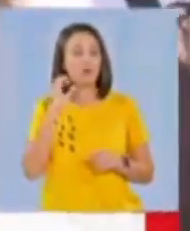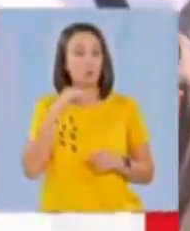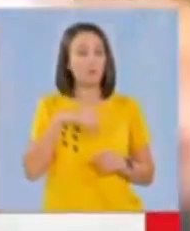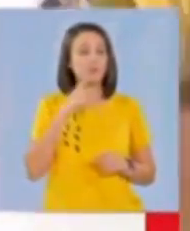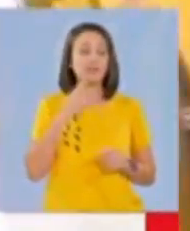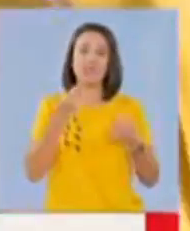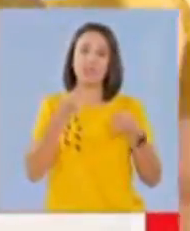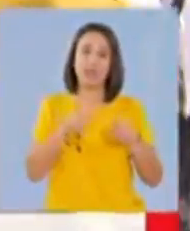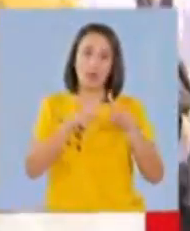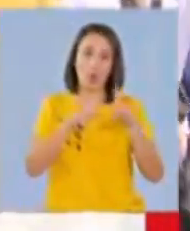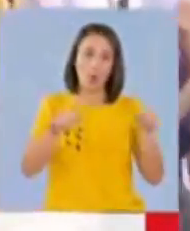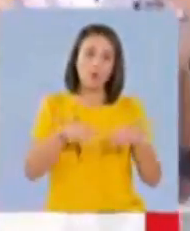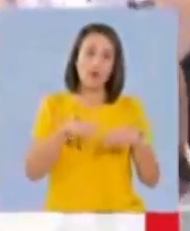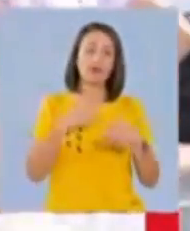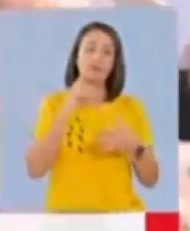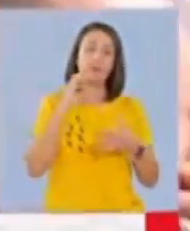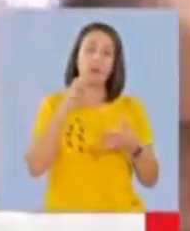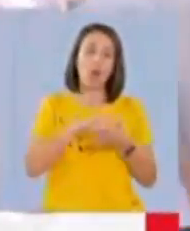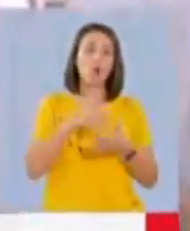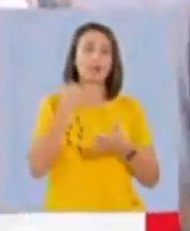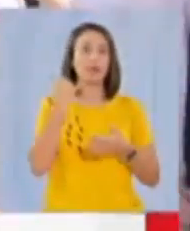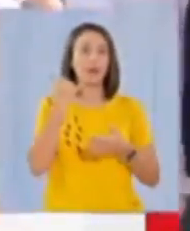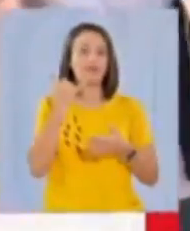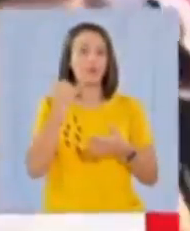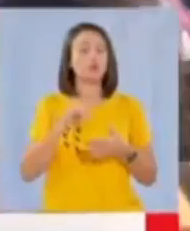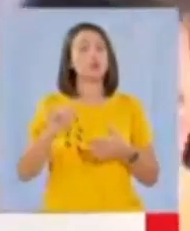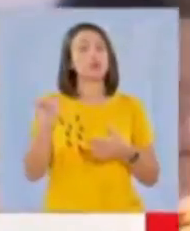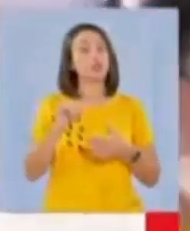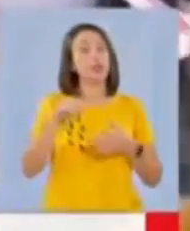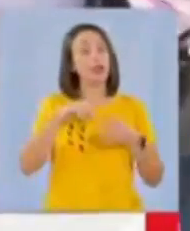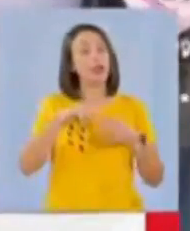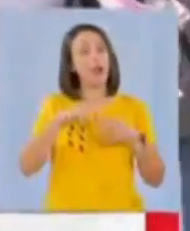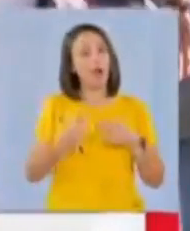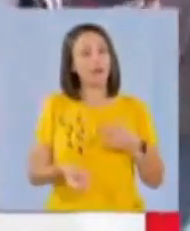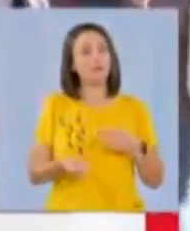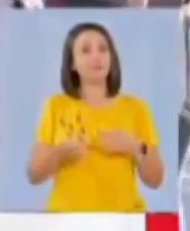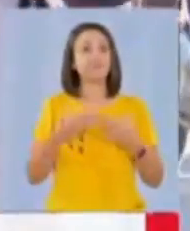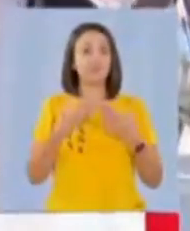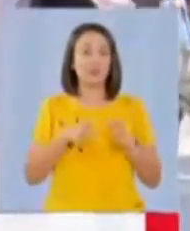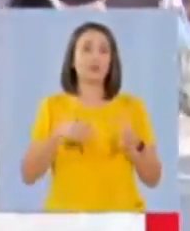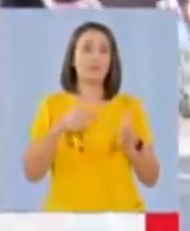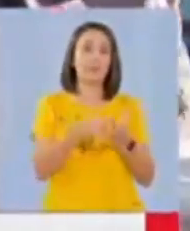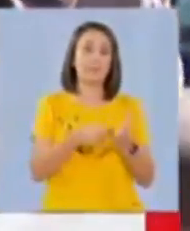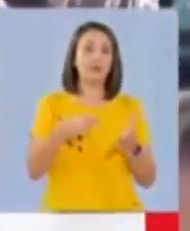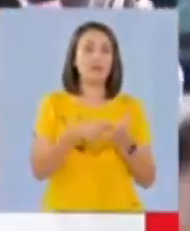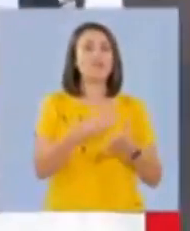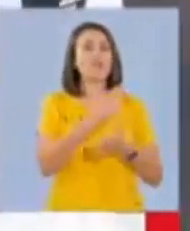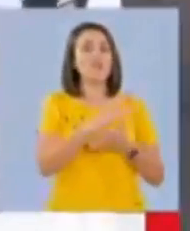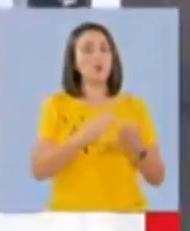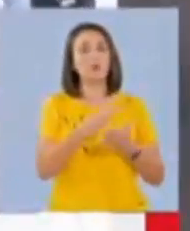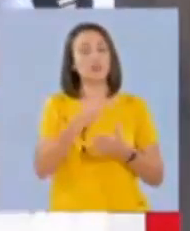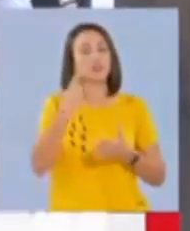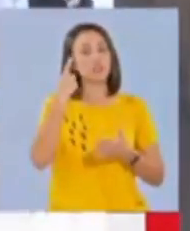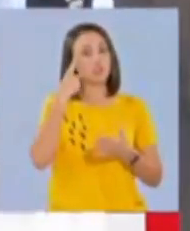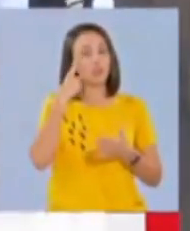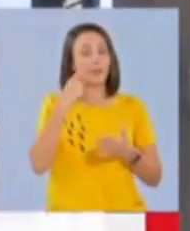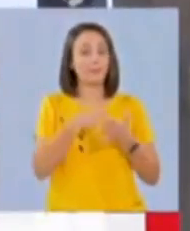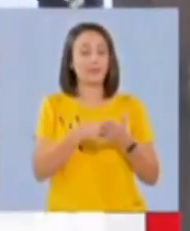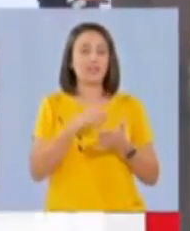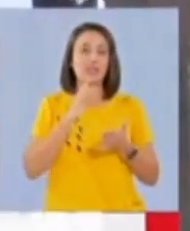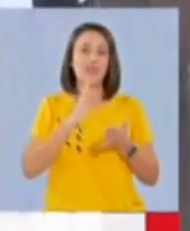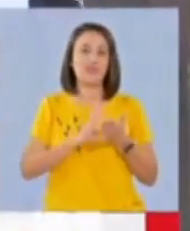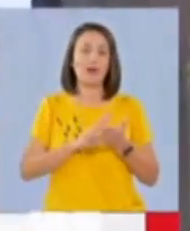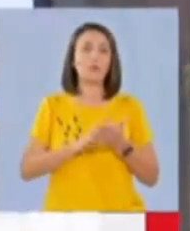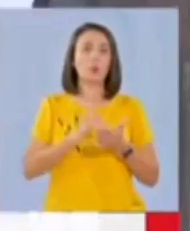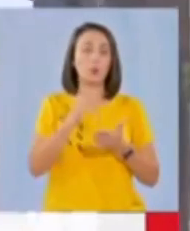și încheie un contract pe loc, prin telefon. Cei care cad în plasă încep chiar să și plătească facturi, fără să știe că plătesc de fapt